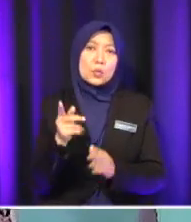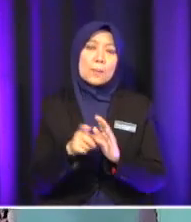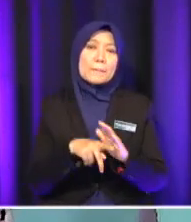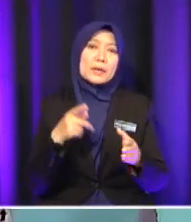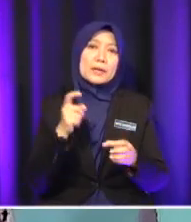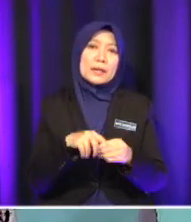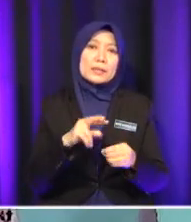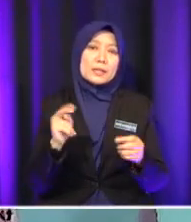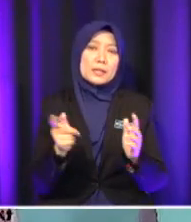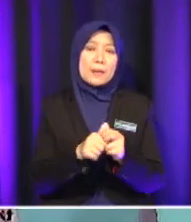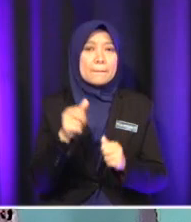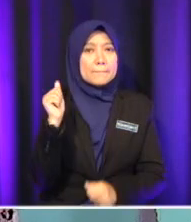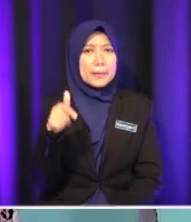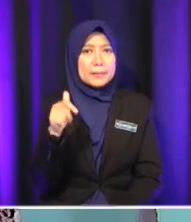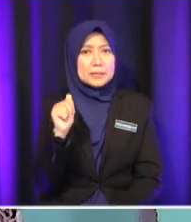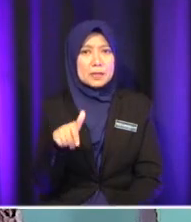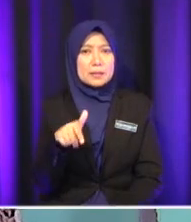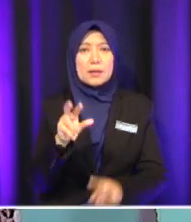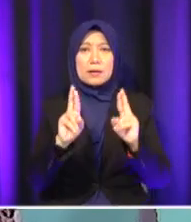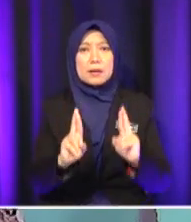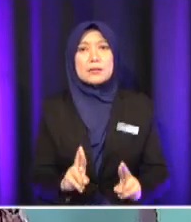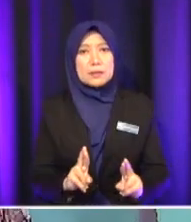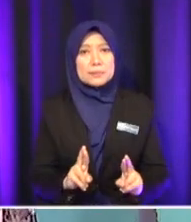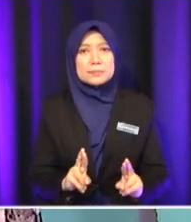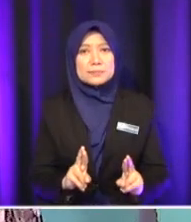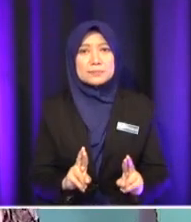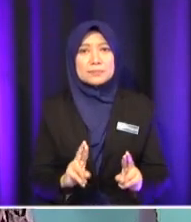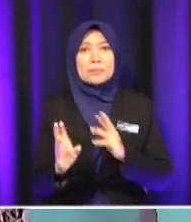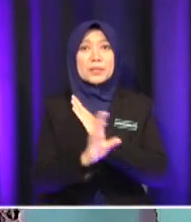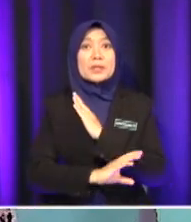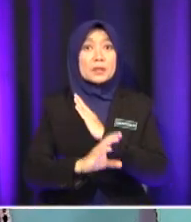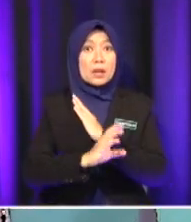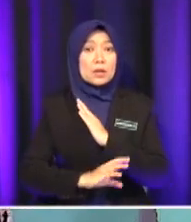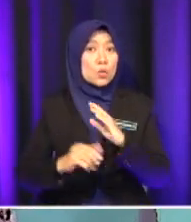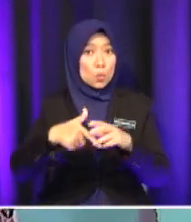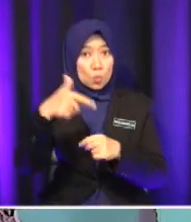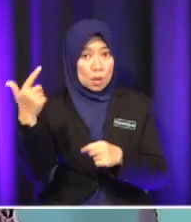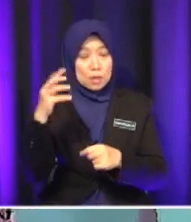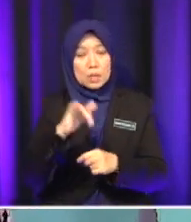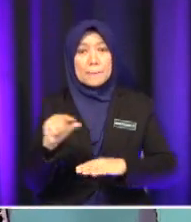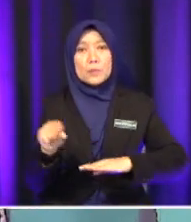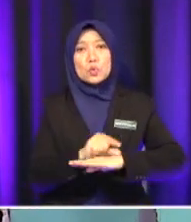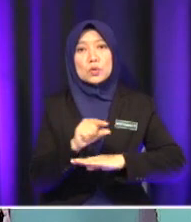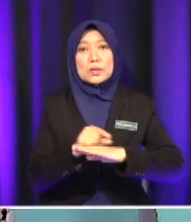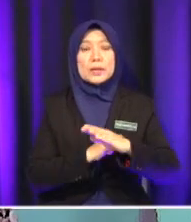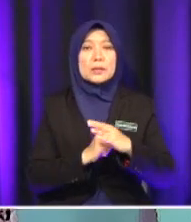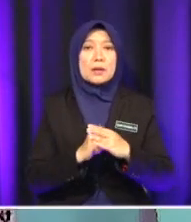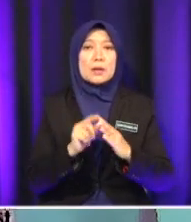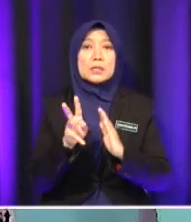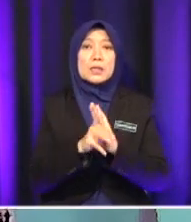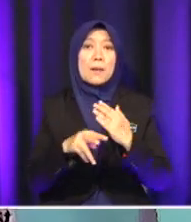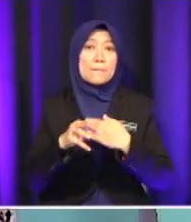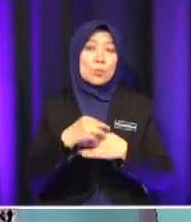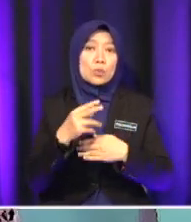perbelanjaan rakyat negara asing yang menggunakan kemudahan yang ada di negara